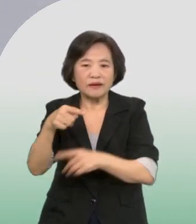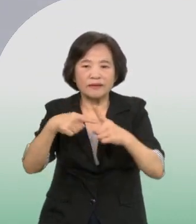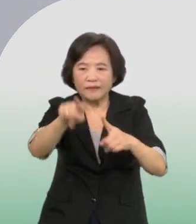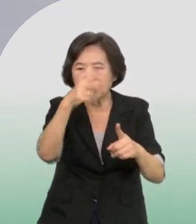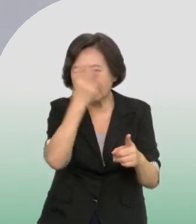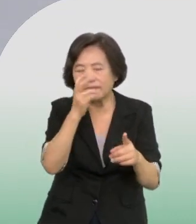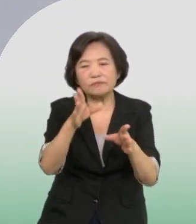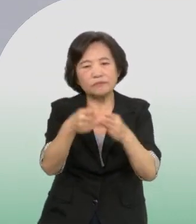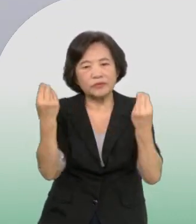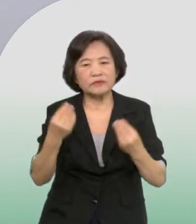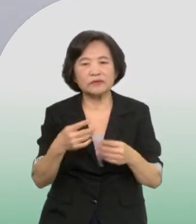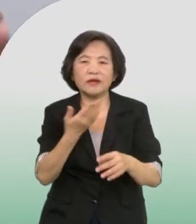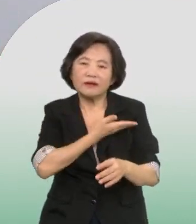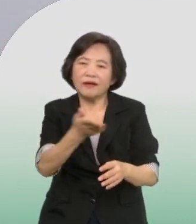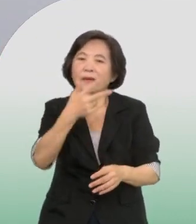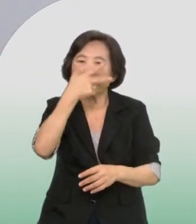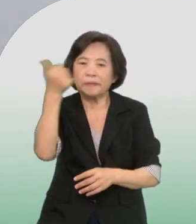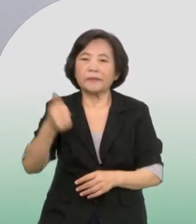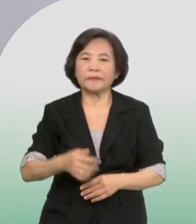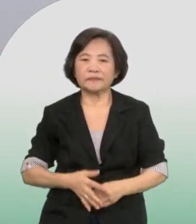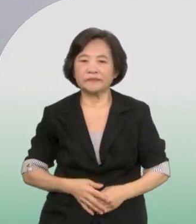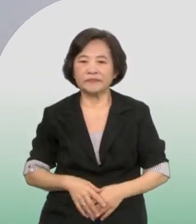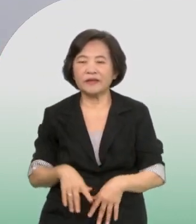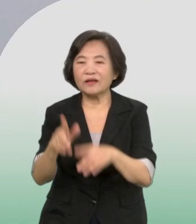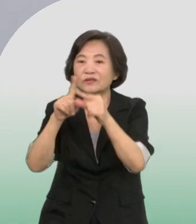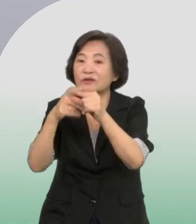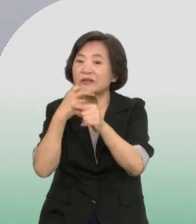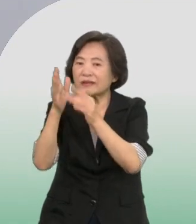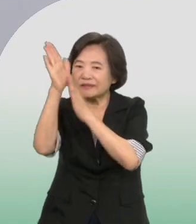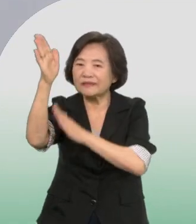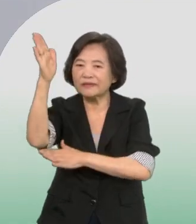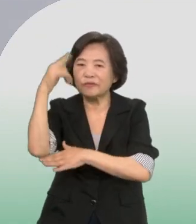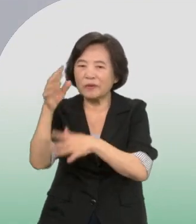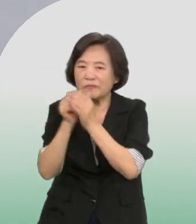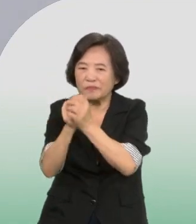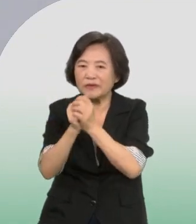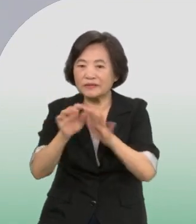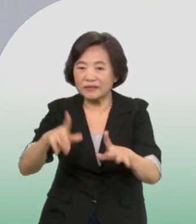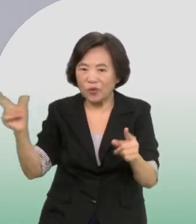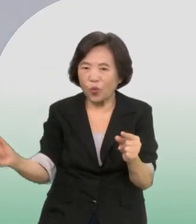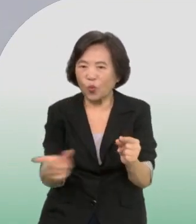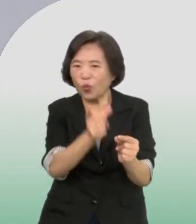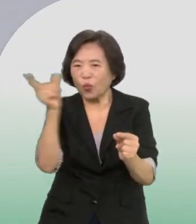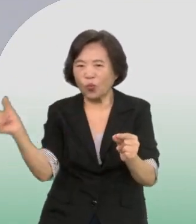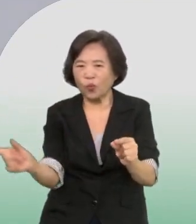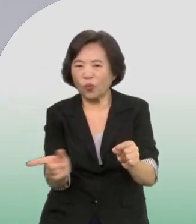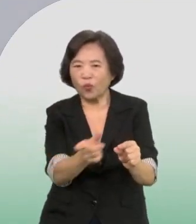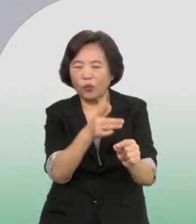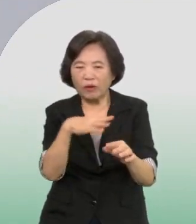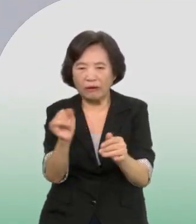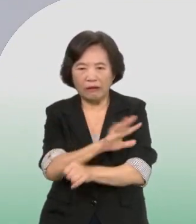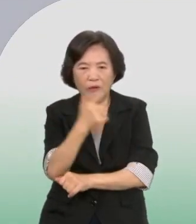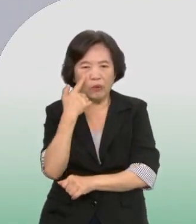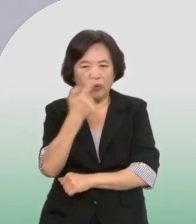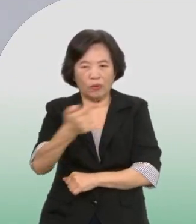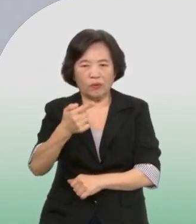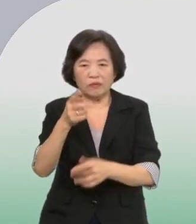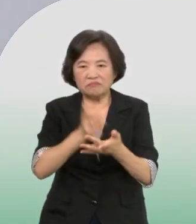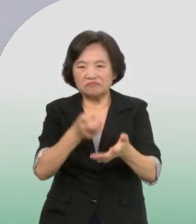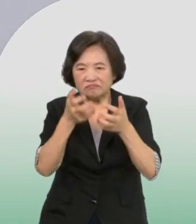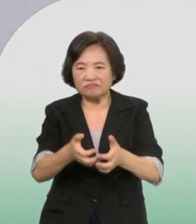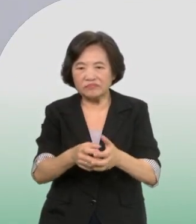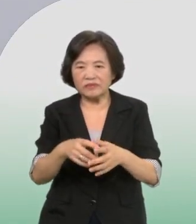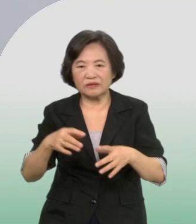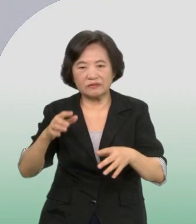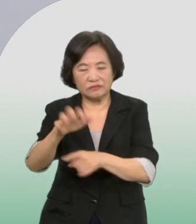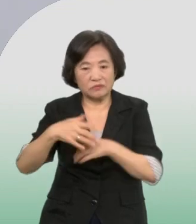是能够便民。 真的是我要拜托中央，这次的海葵台风严重性非常非常严重，特别是